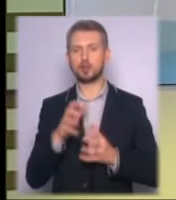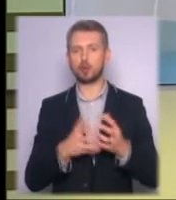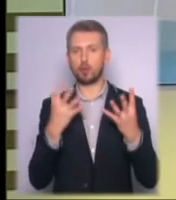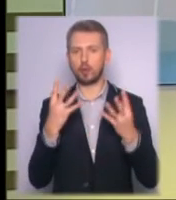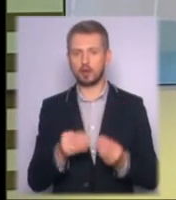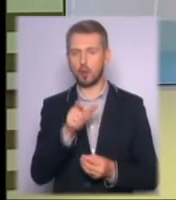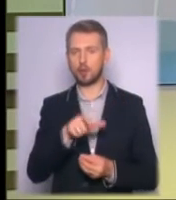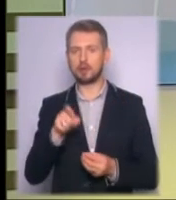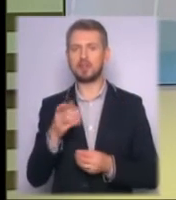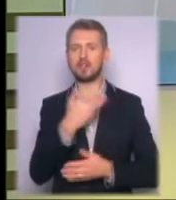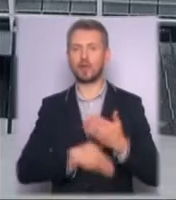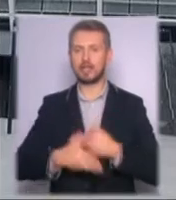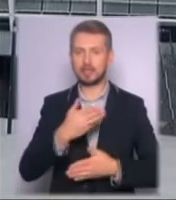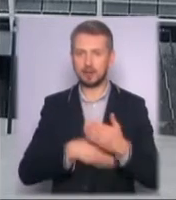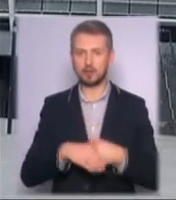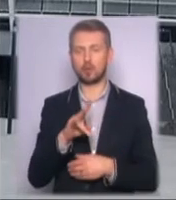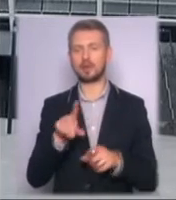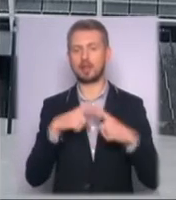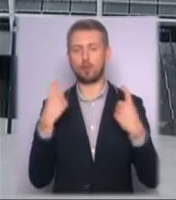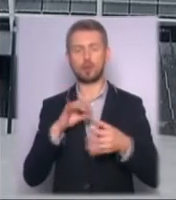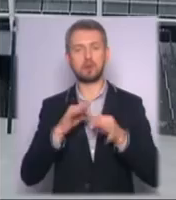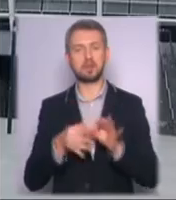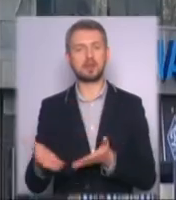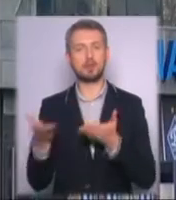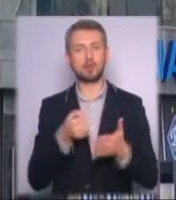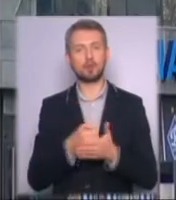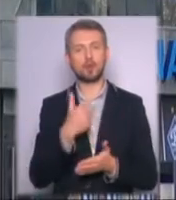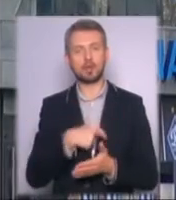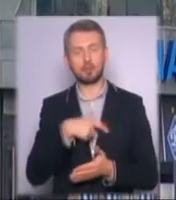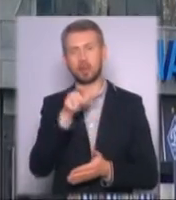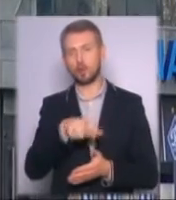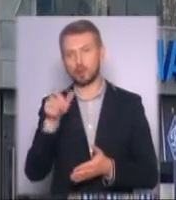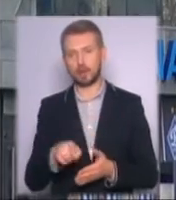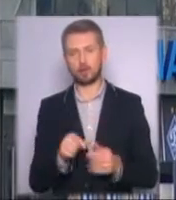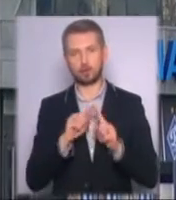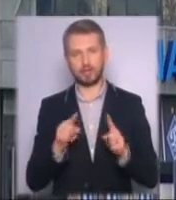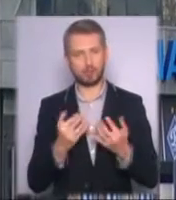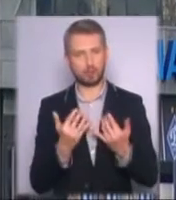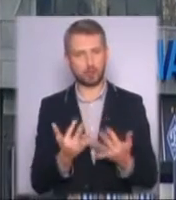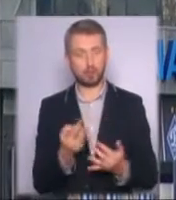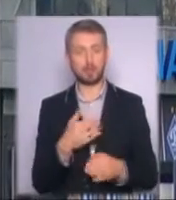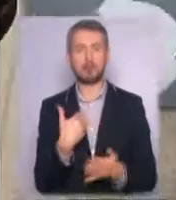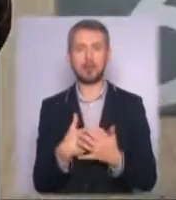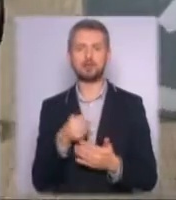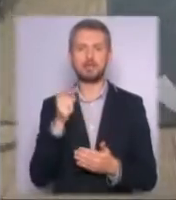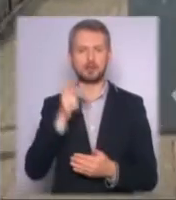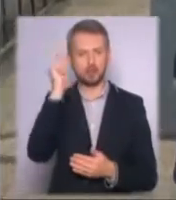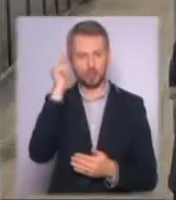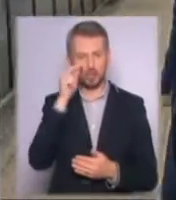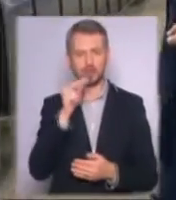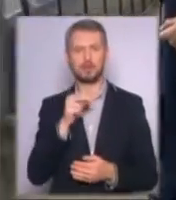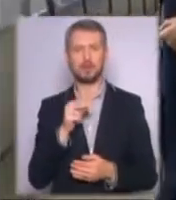Міжнародного дня осіб з інвалідністю НСК «Олімпійський» запросив до себе людей з особливими потребами. Для майже тисячі